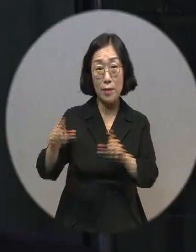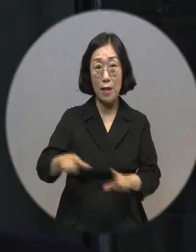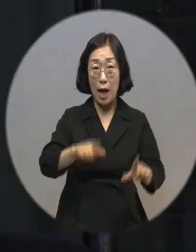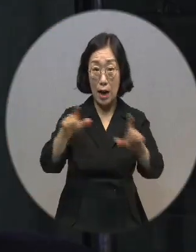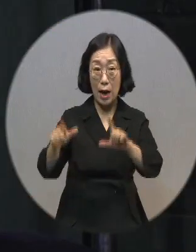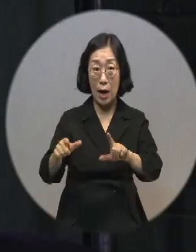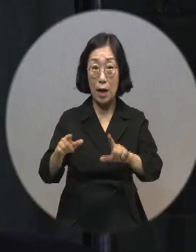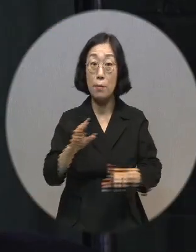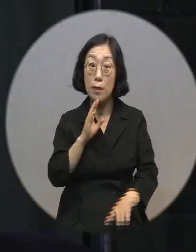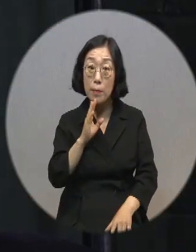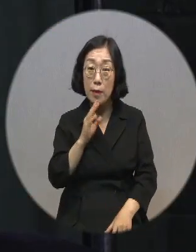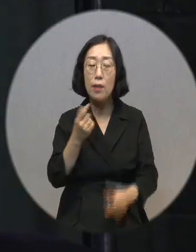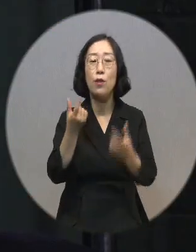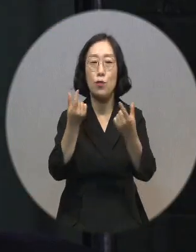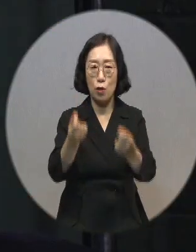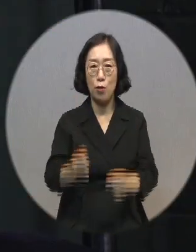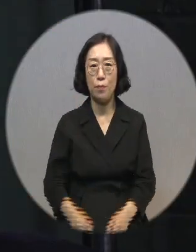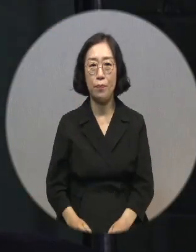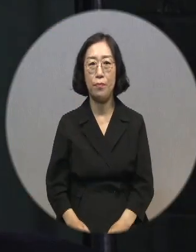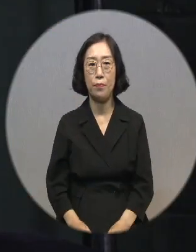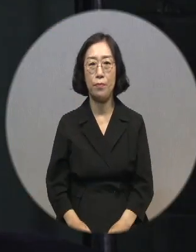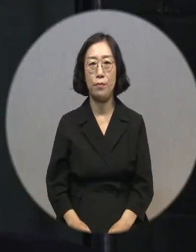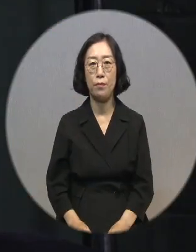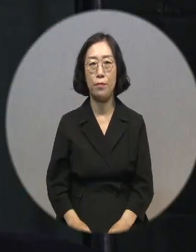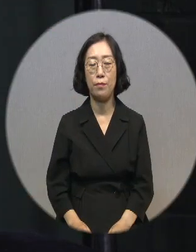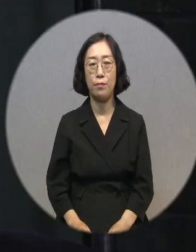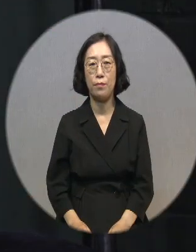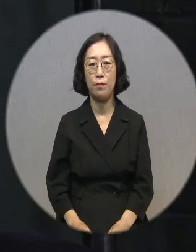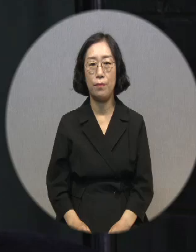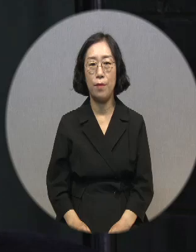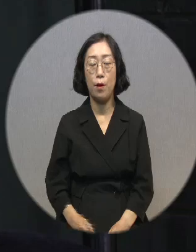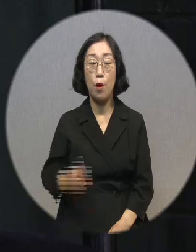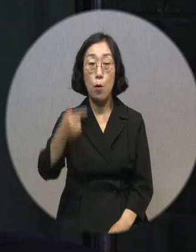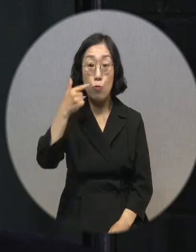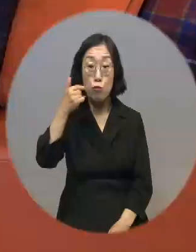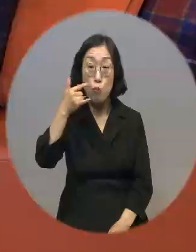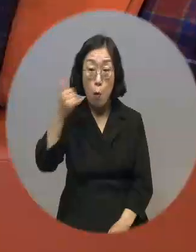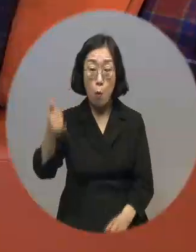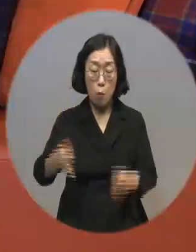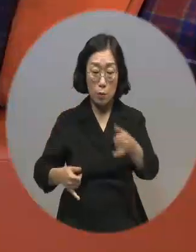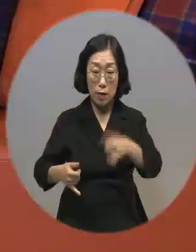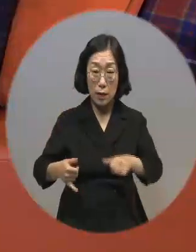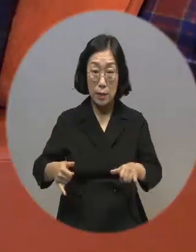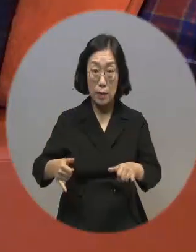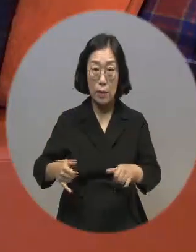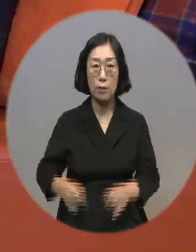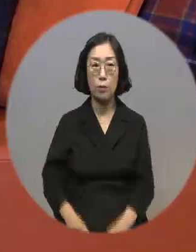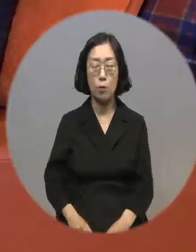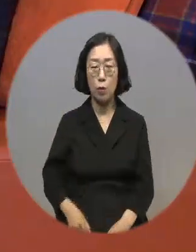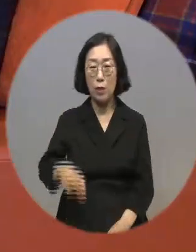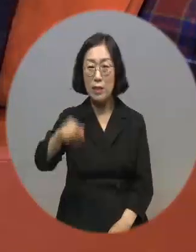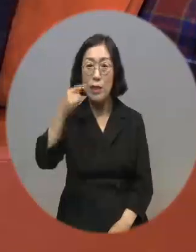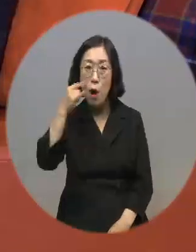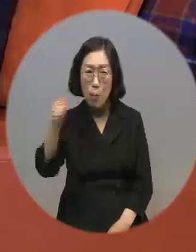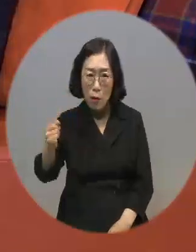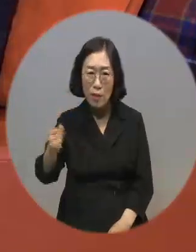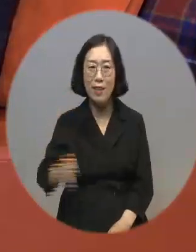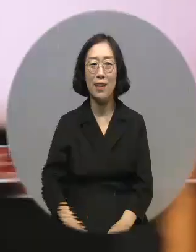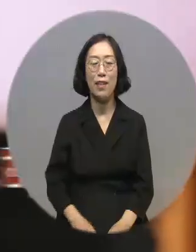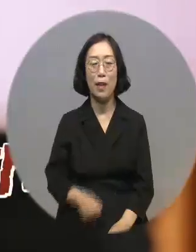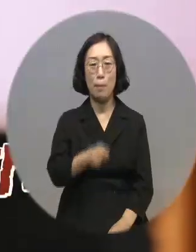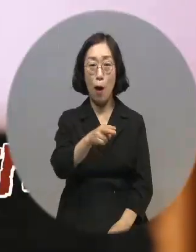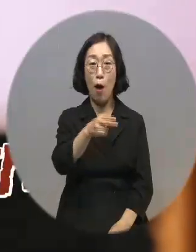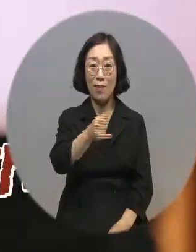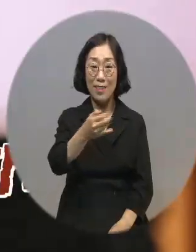아니잖아요. 그러니까요. 네. 맞아요. 그래서 저는 사실은 부모 자식 관계도 그럼요. 시어머니와 며느리 관계도 못